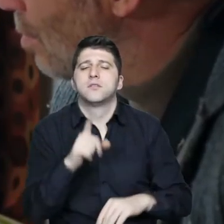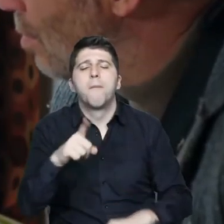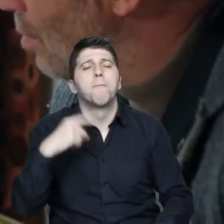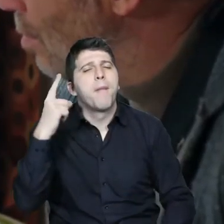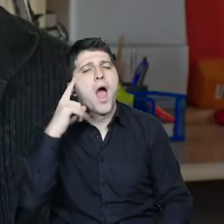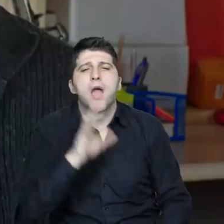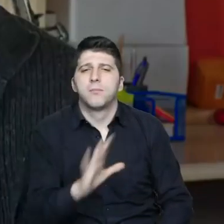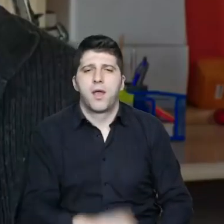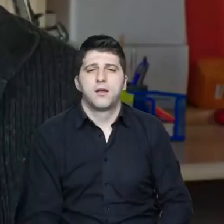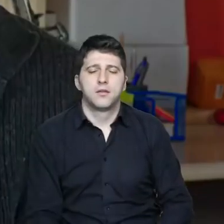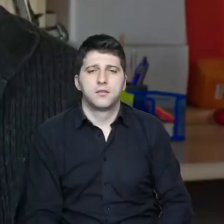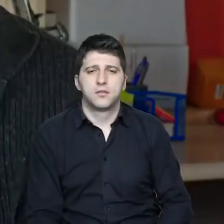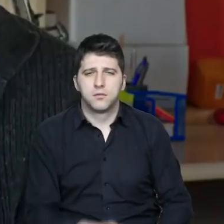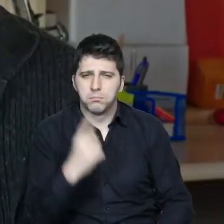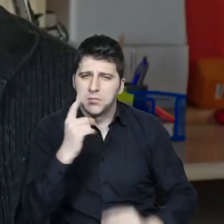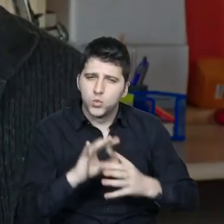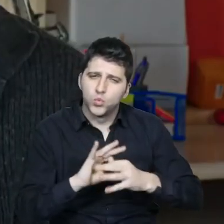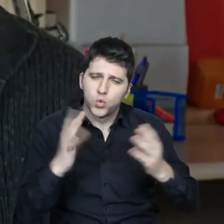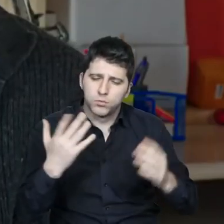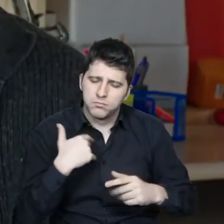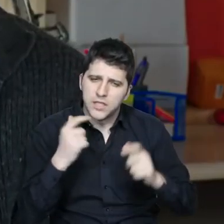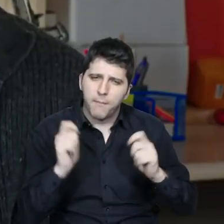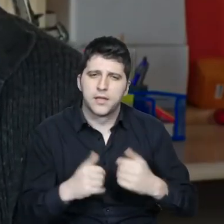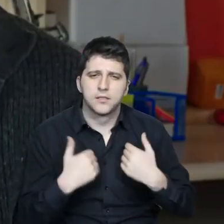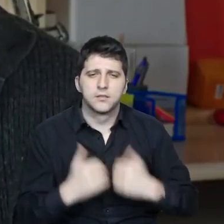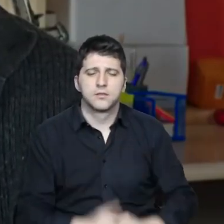merak etme. Bir çaresini buluruz.